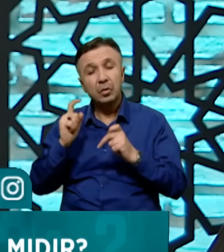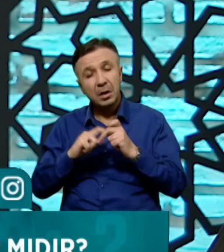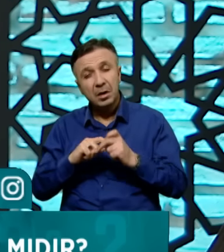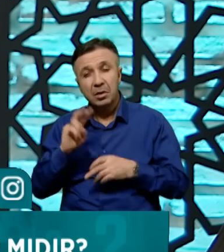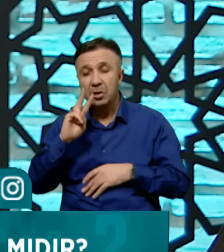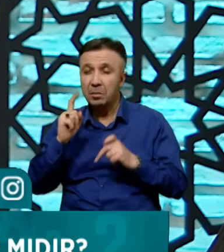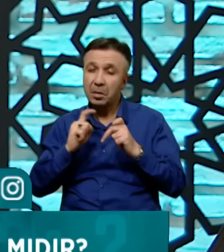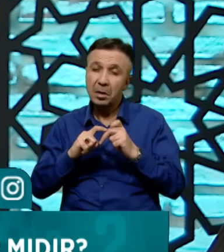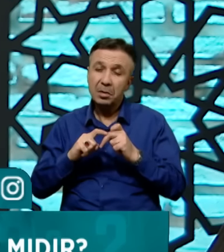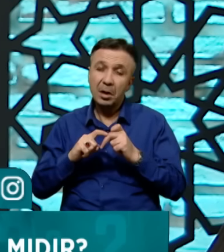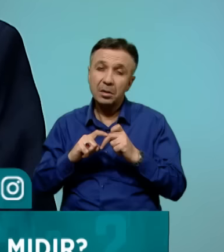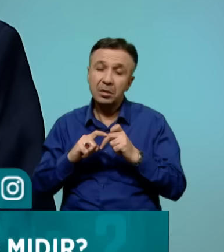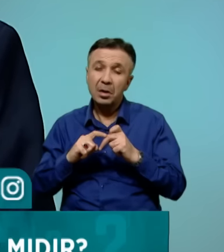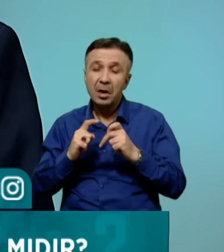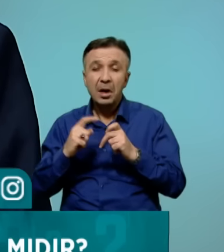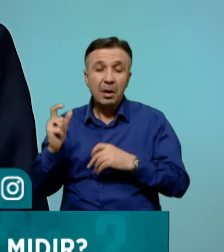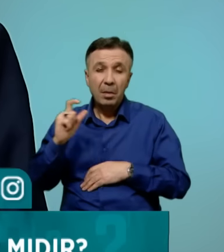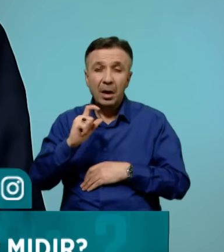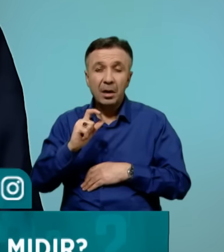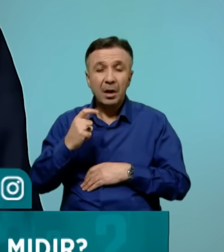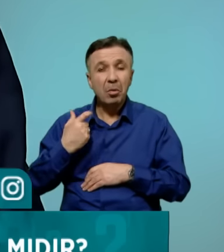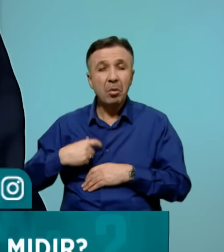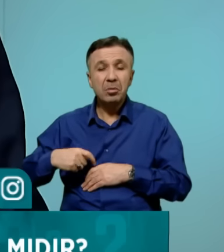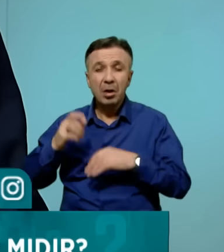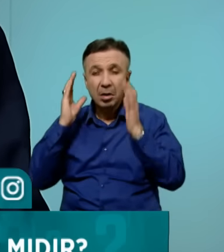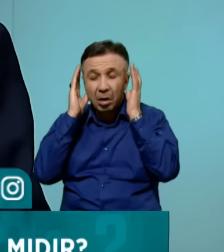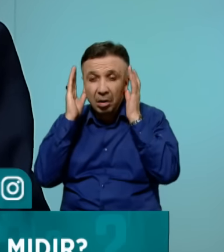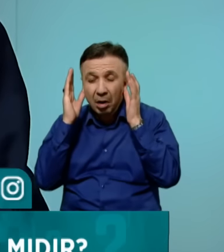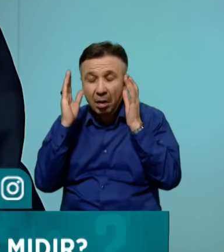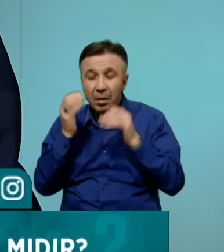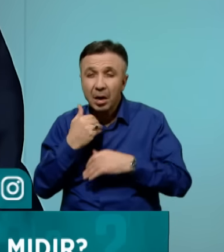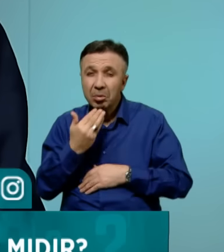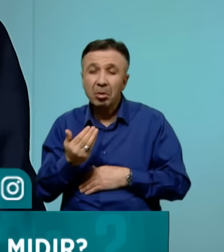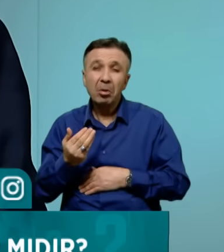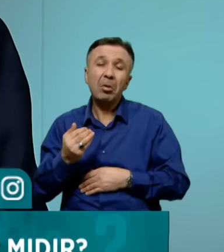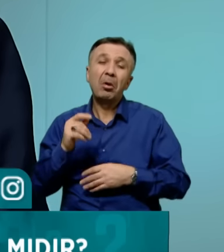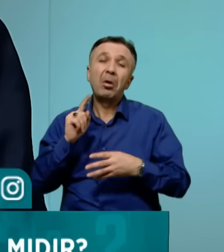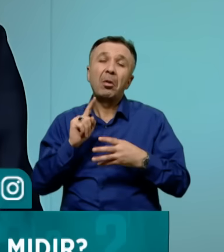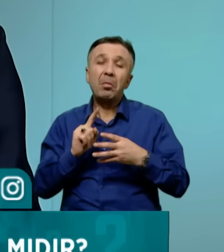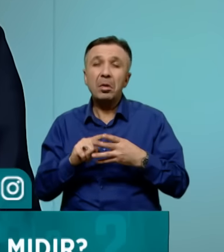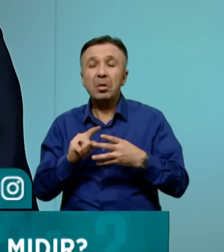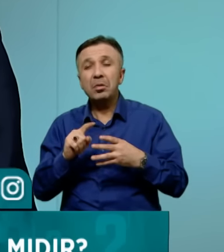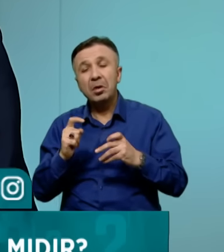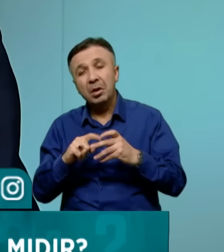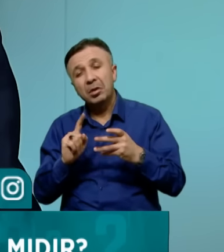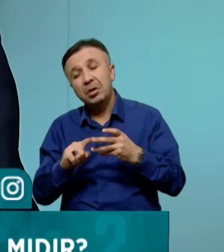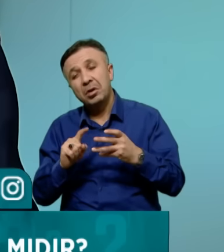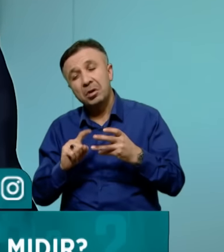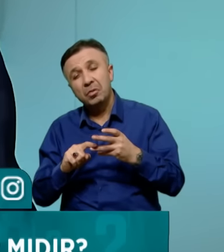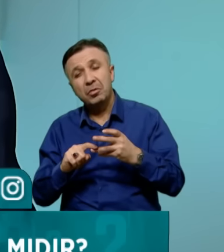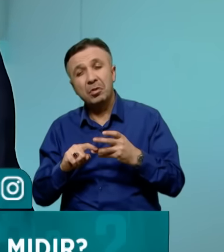yirmi rekat birinci rekatta şunları okuyacaksın 2 3. rekatlarda şu da okuyacaksın şeklindeki